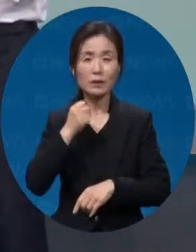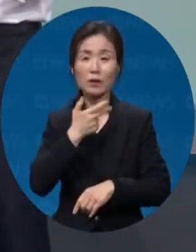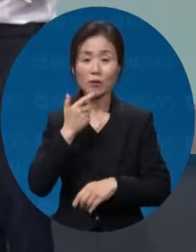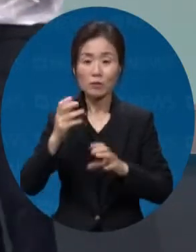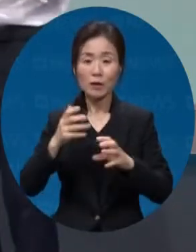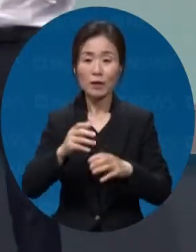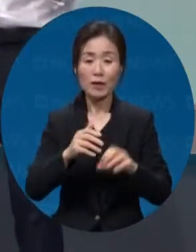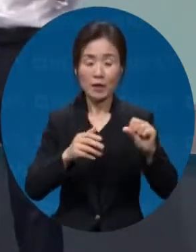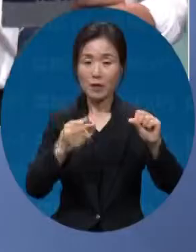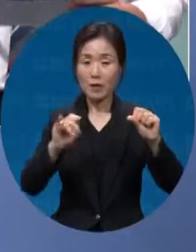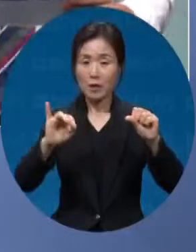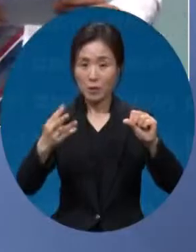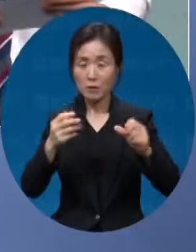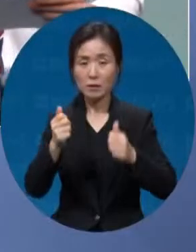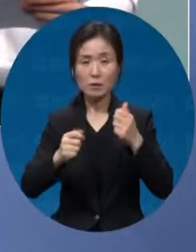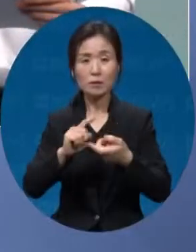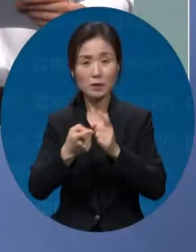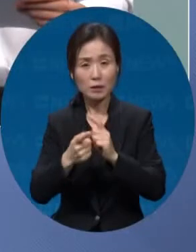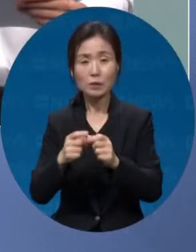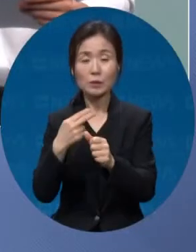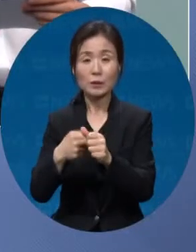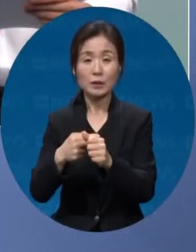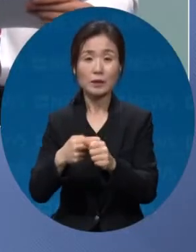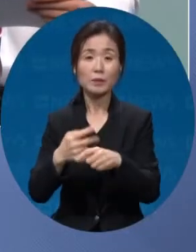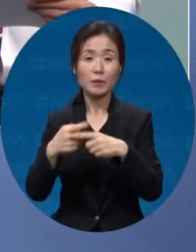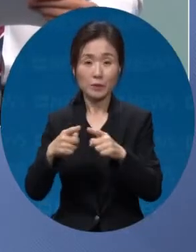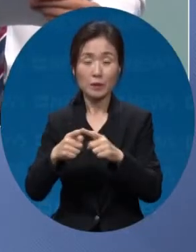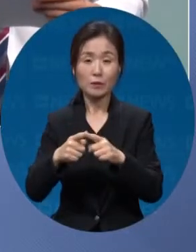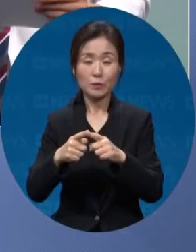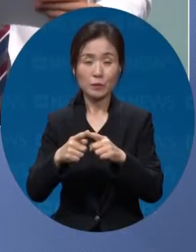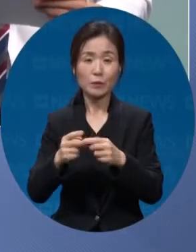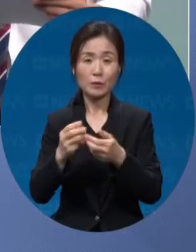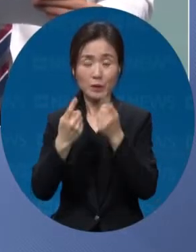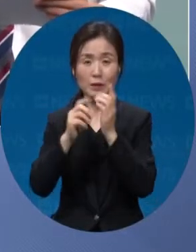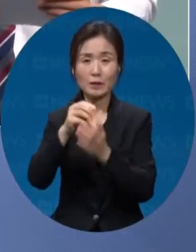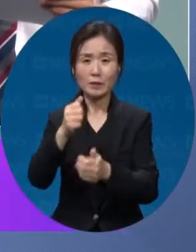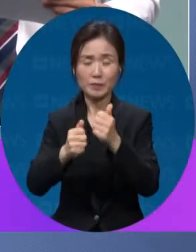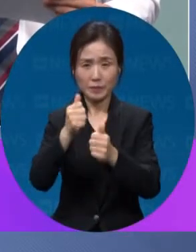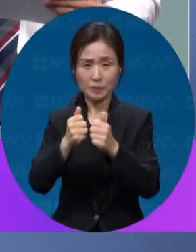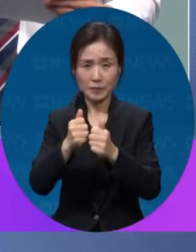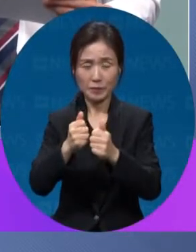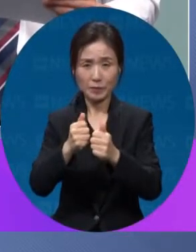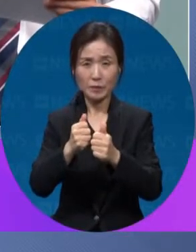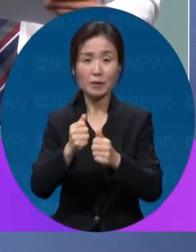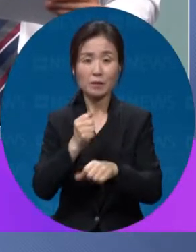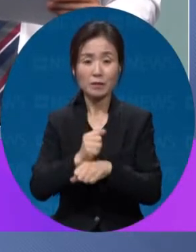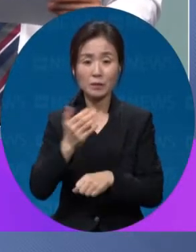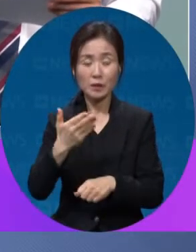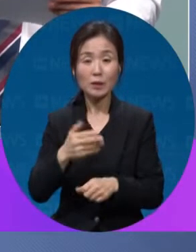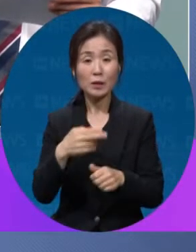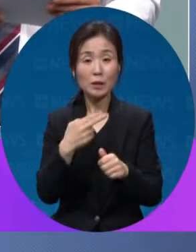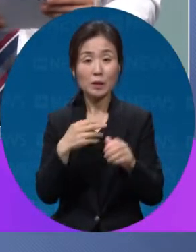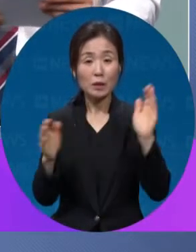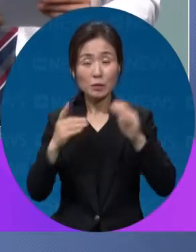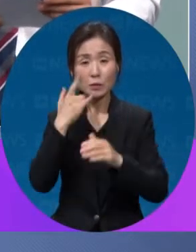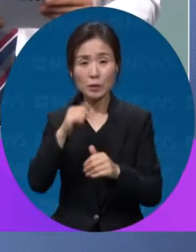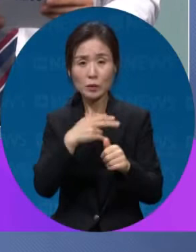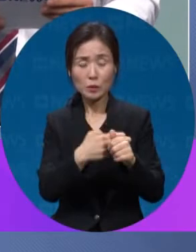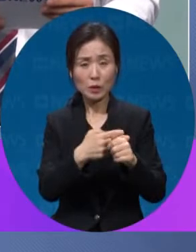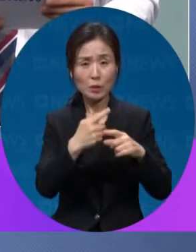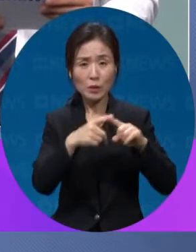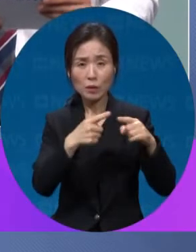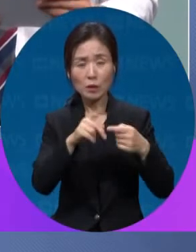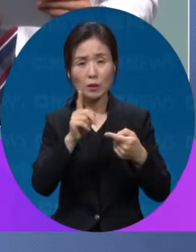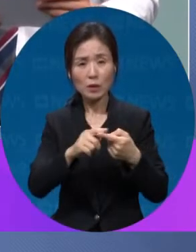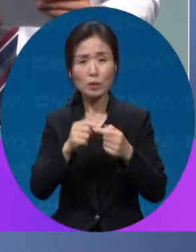테스트 대신 교사의 정성 평가 등으로 대입을 진행했는데요 학부모들이 이런 교사의 평가에 대한 소송을 준비 중이라는